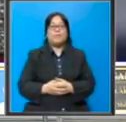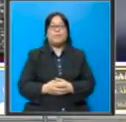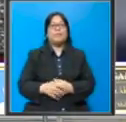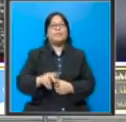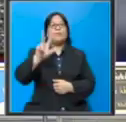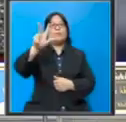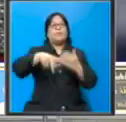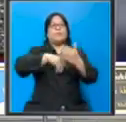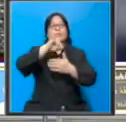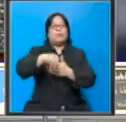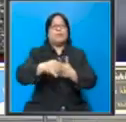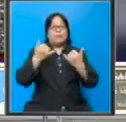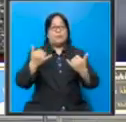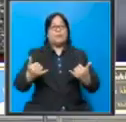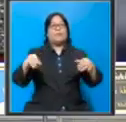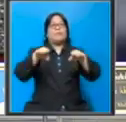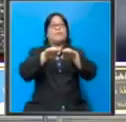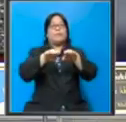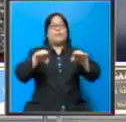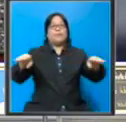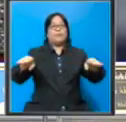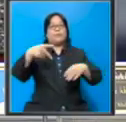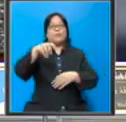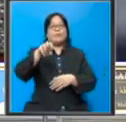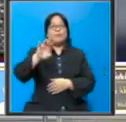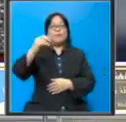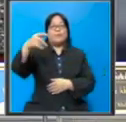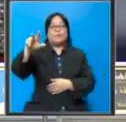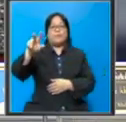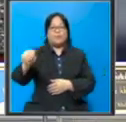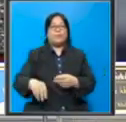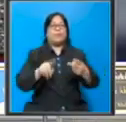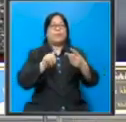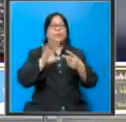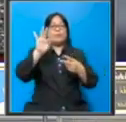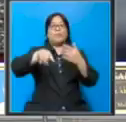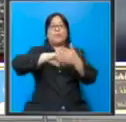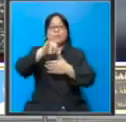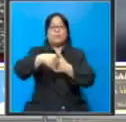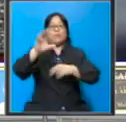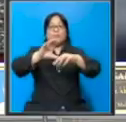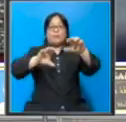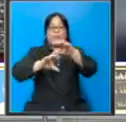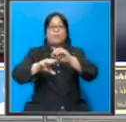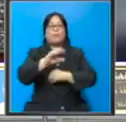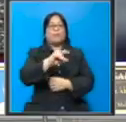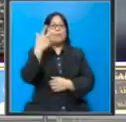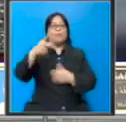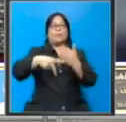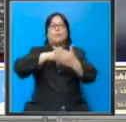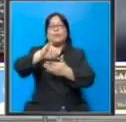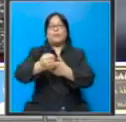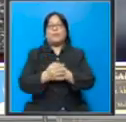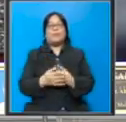3 projek sedang dalam peringkat perolehan, 9 projek dalam pembinaan dan 13